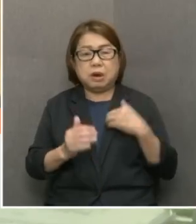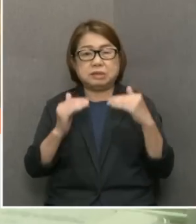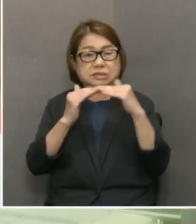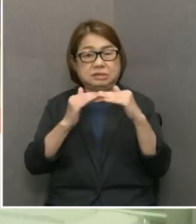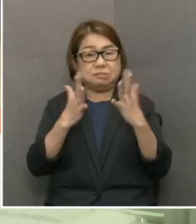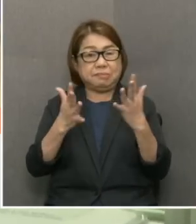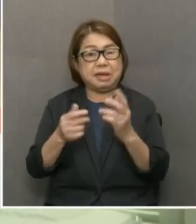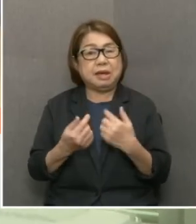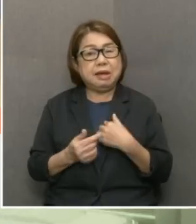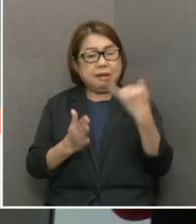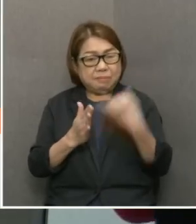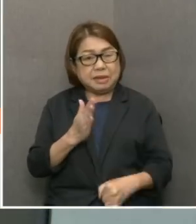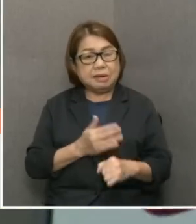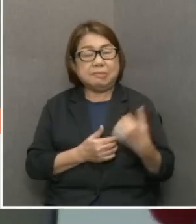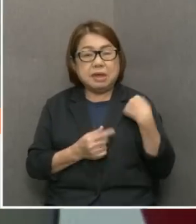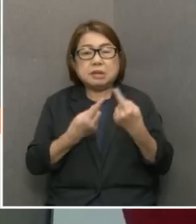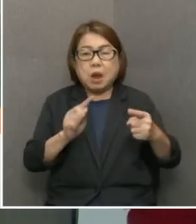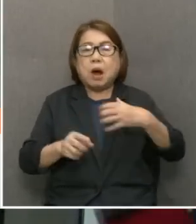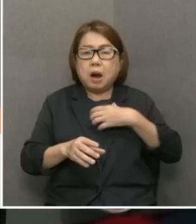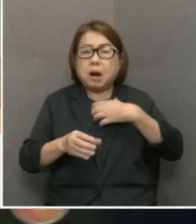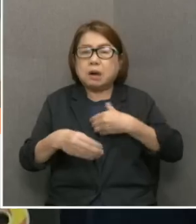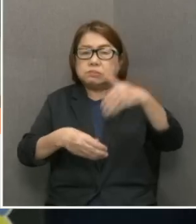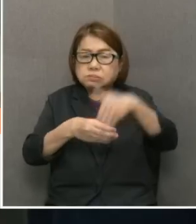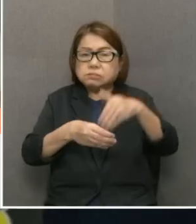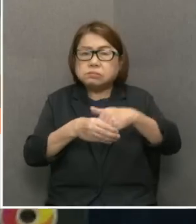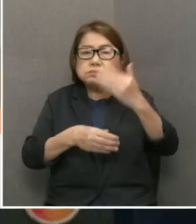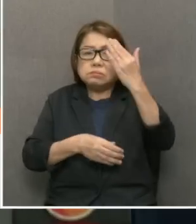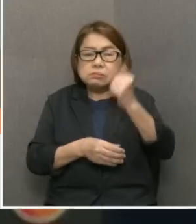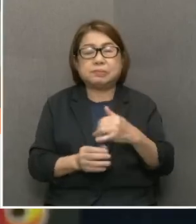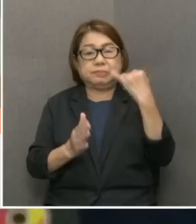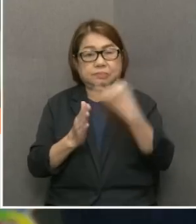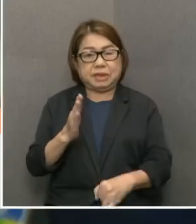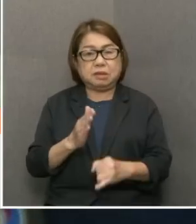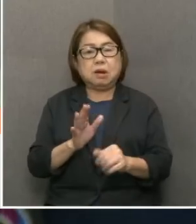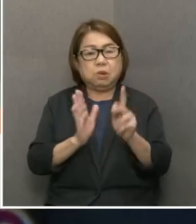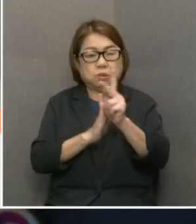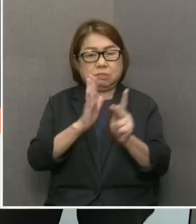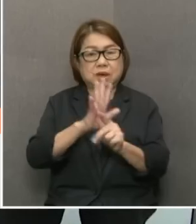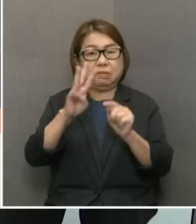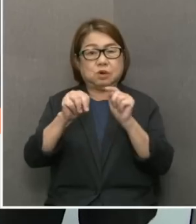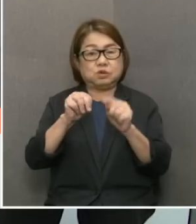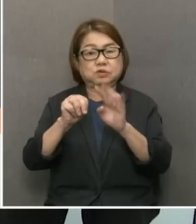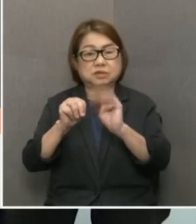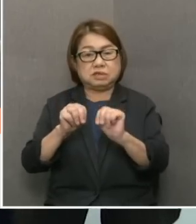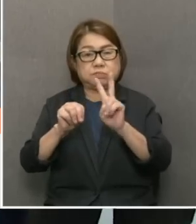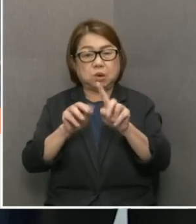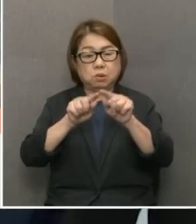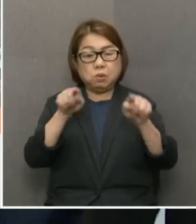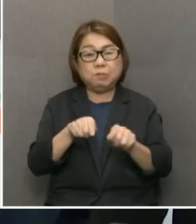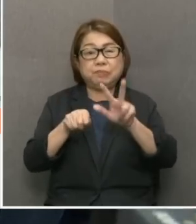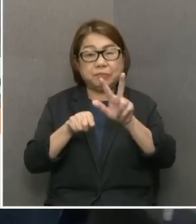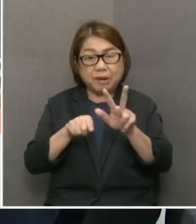ห้ามแต่ได้สมัครรับเลือกตั้งอันเข้าข่ายเป็นการฝ่าฝืนมาตรา42วง 3และ